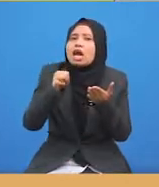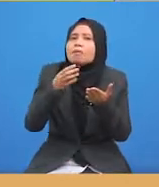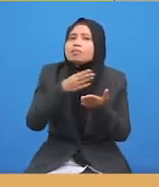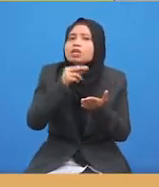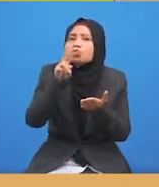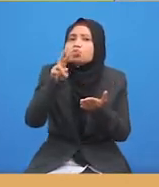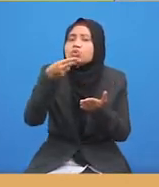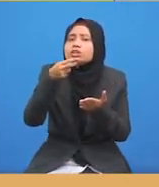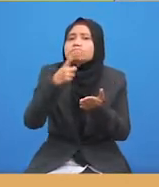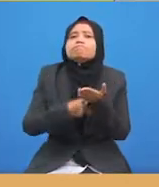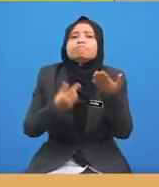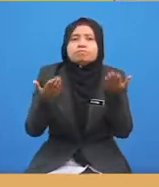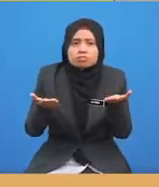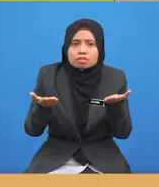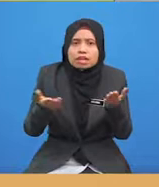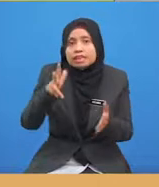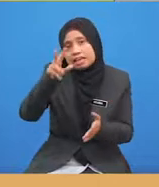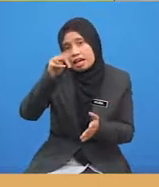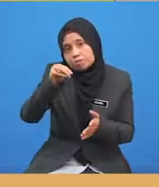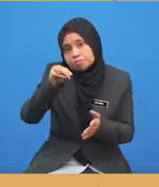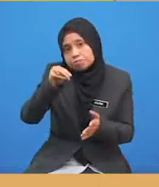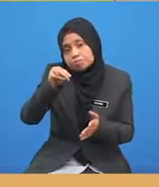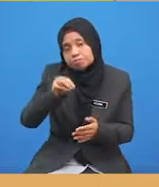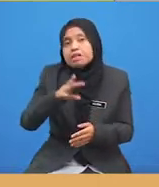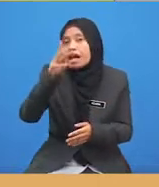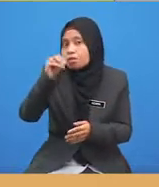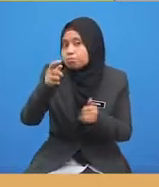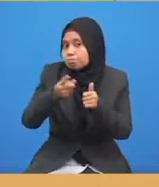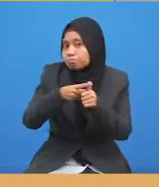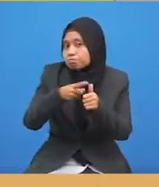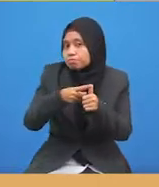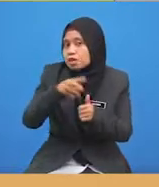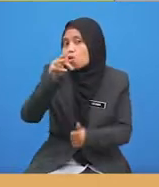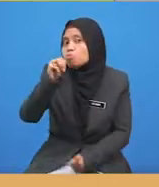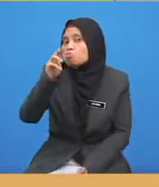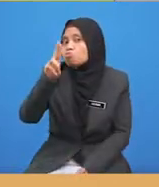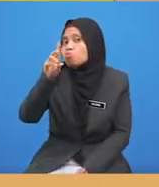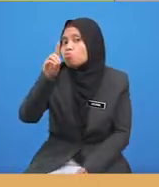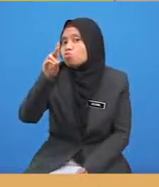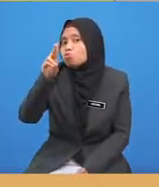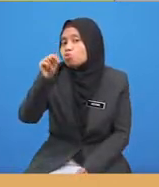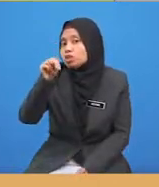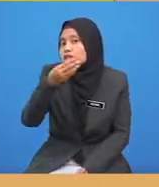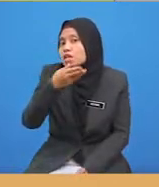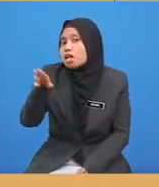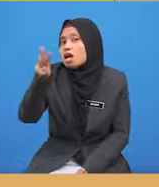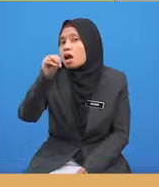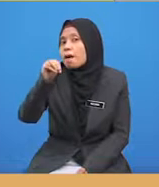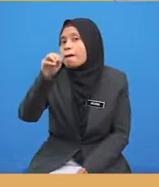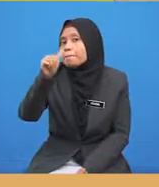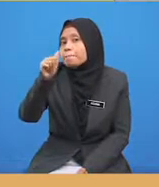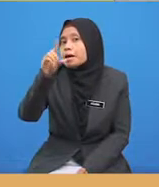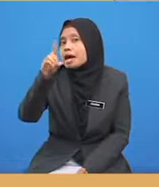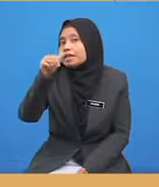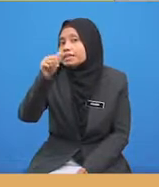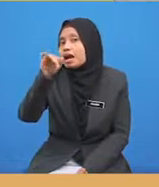2H? 3M ialah M yang pertama ialah mudun, manakala M yang kedua